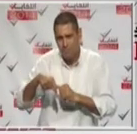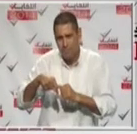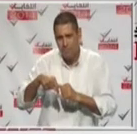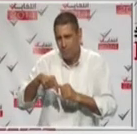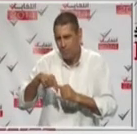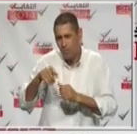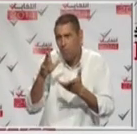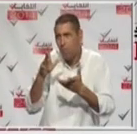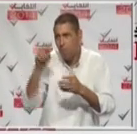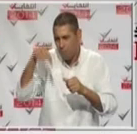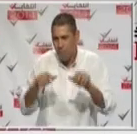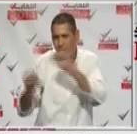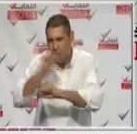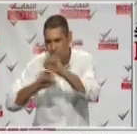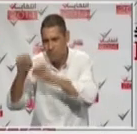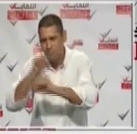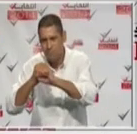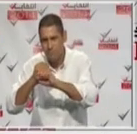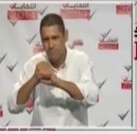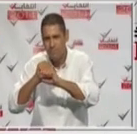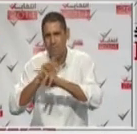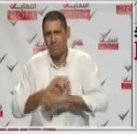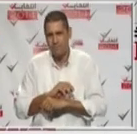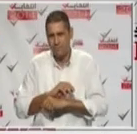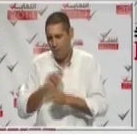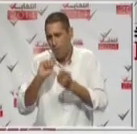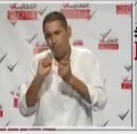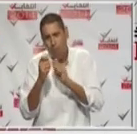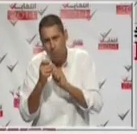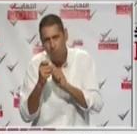يقع الانفلاتات التي تشغل المواطنين من تغيير صبغة